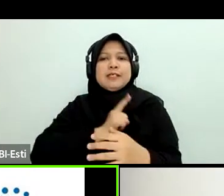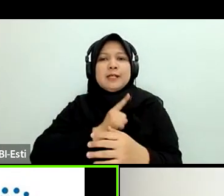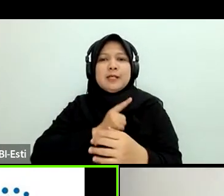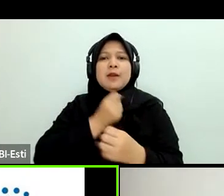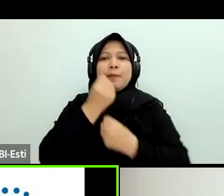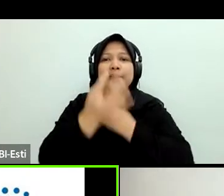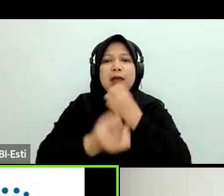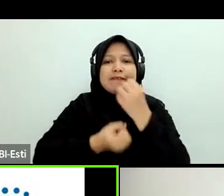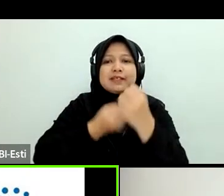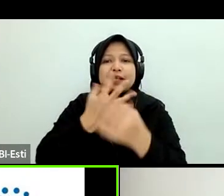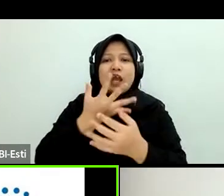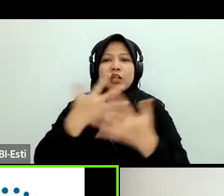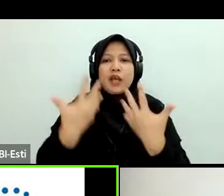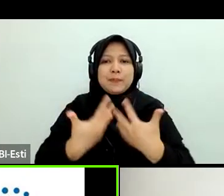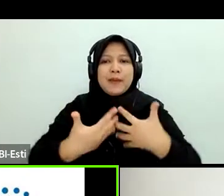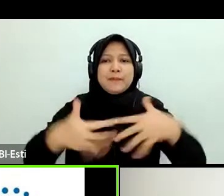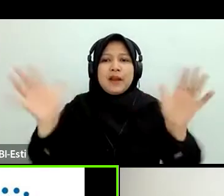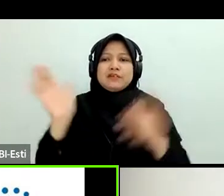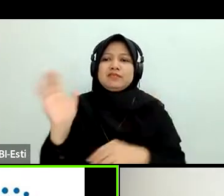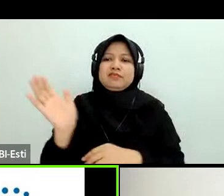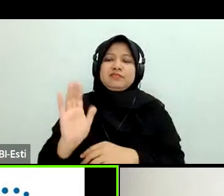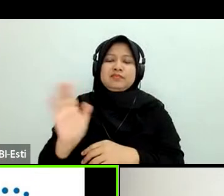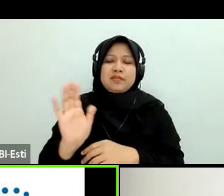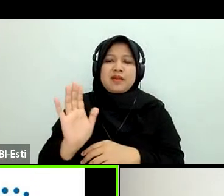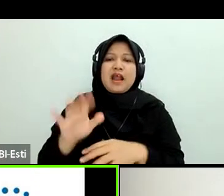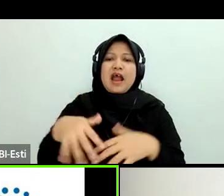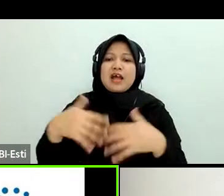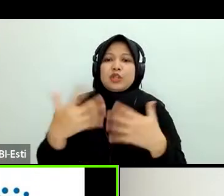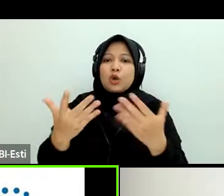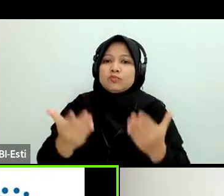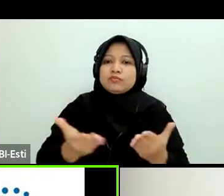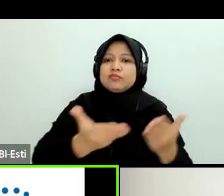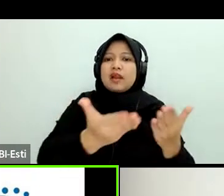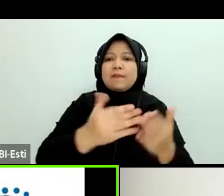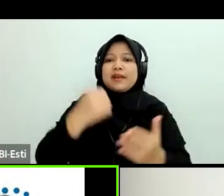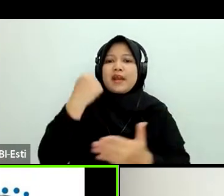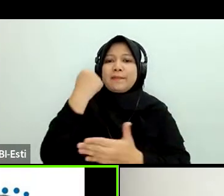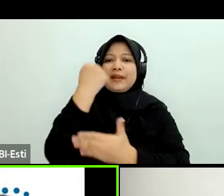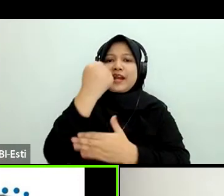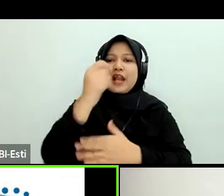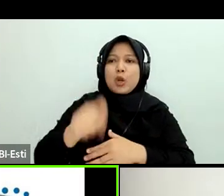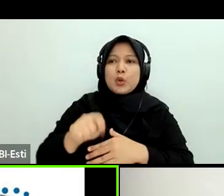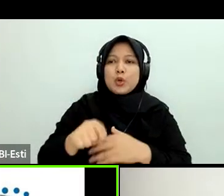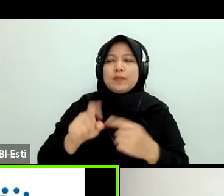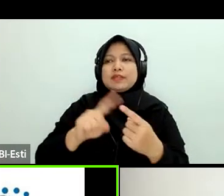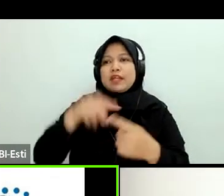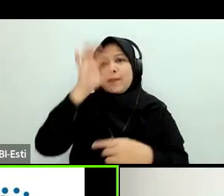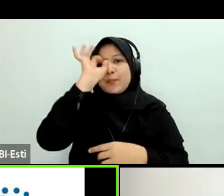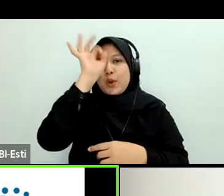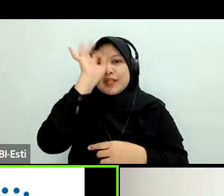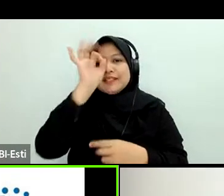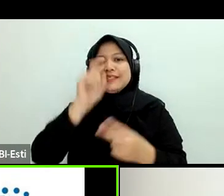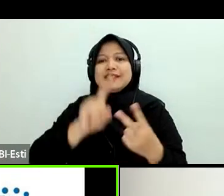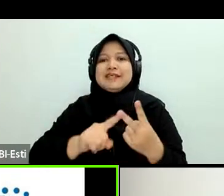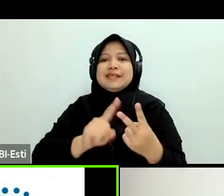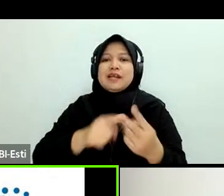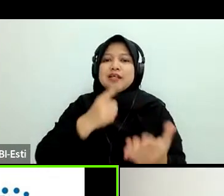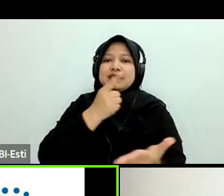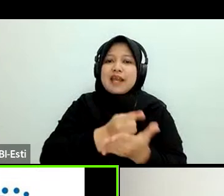termasuk kepolisian kepolisian Kejaksaan dan Hai pengadilan Gigi Jadi harus